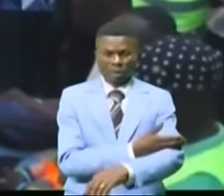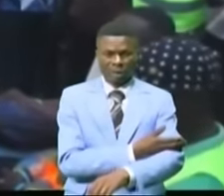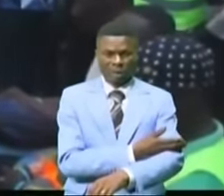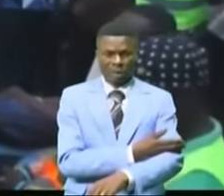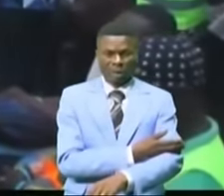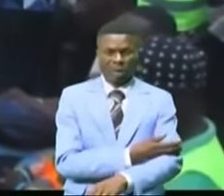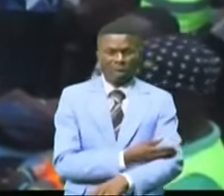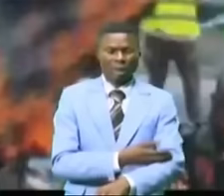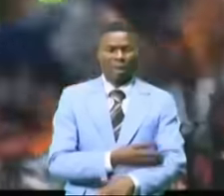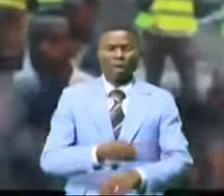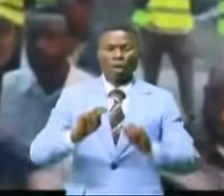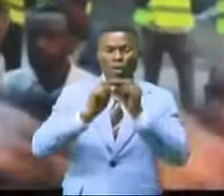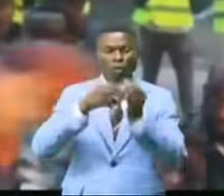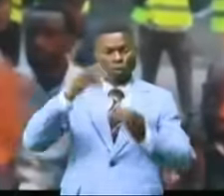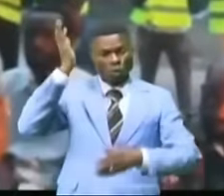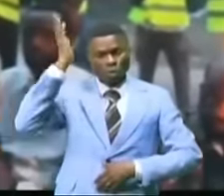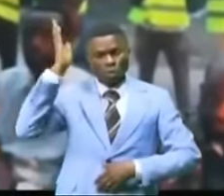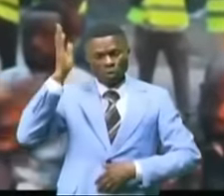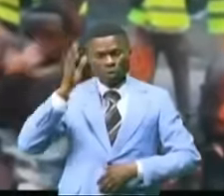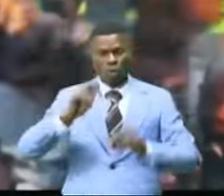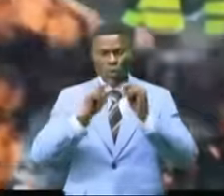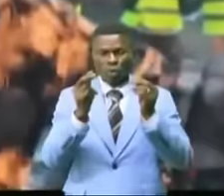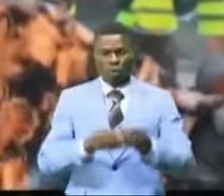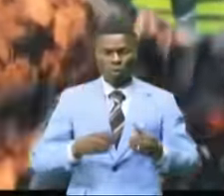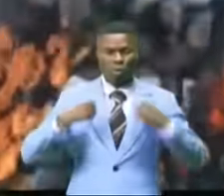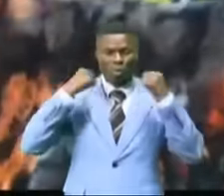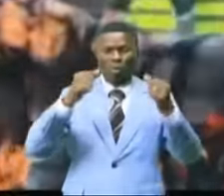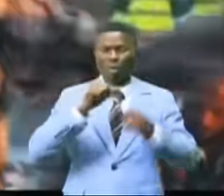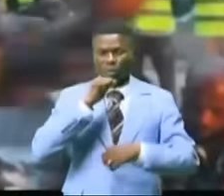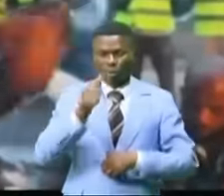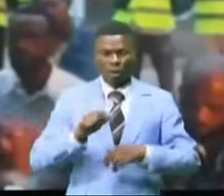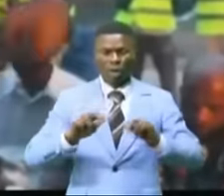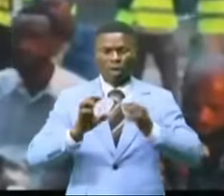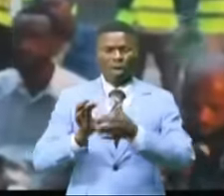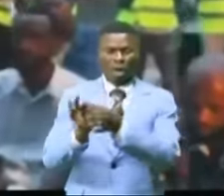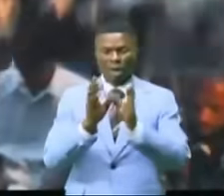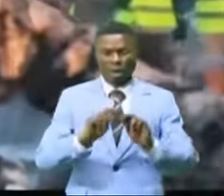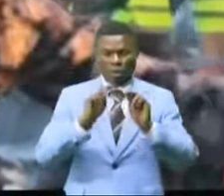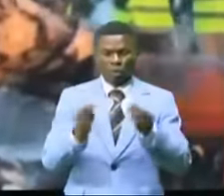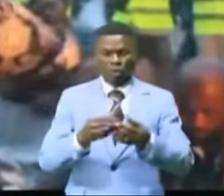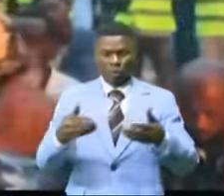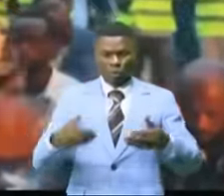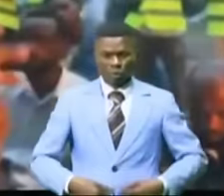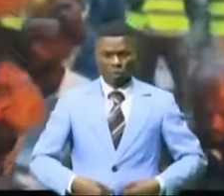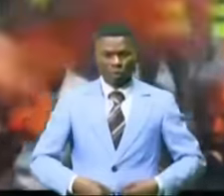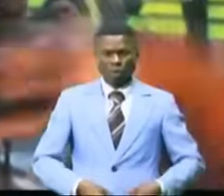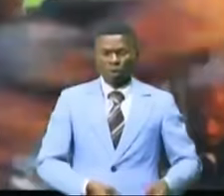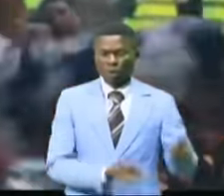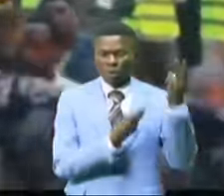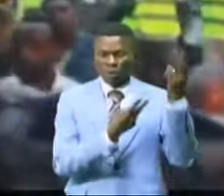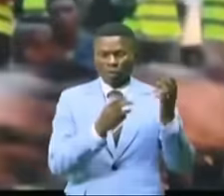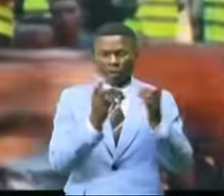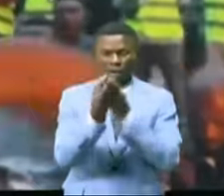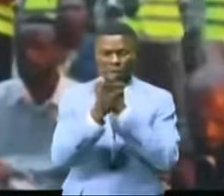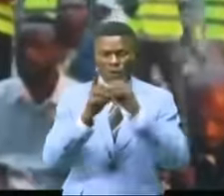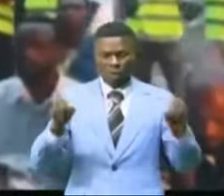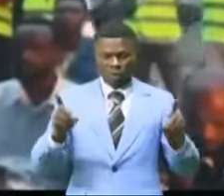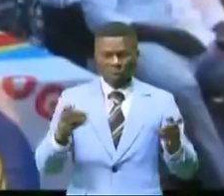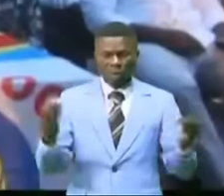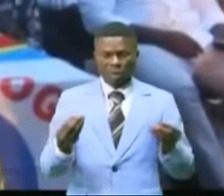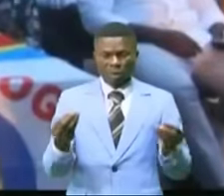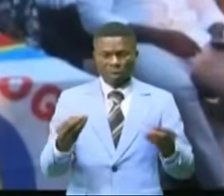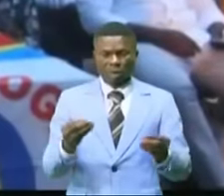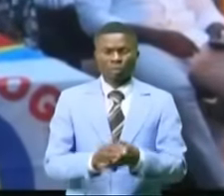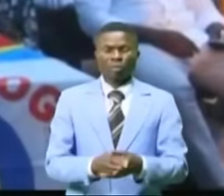une milice ni un mouvement de malfaits. Selon la coordination de cette structure des jeunes et puis des valeurs démocratiques, c'est le fait Dr